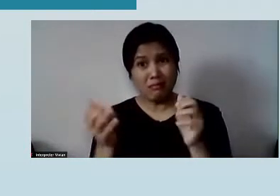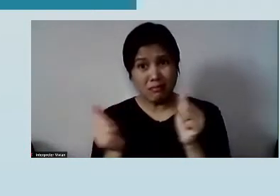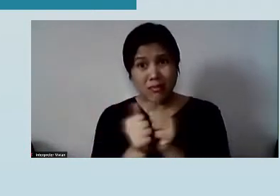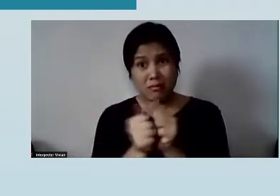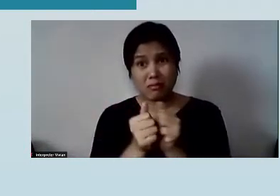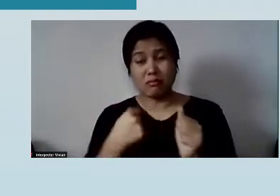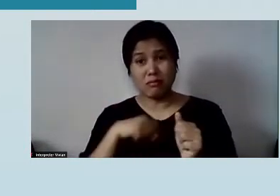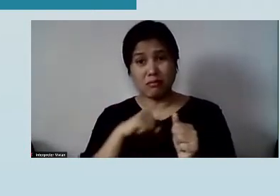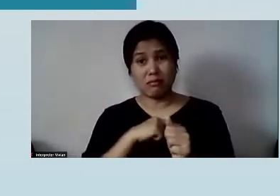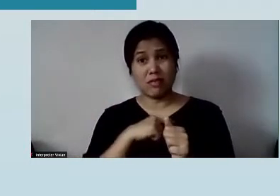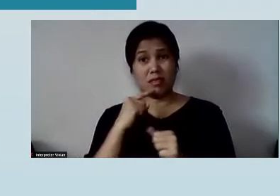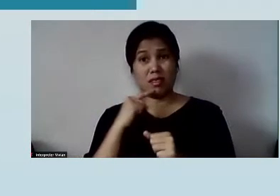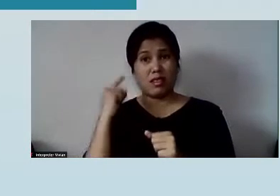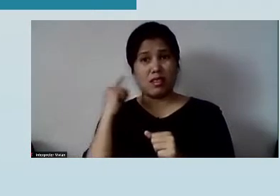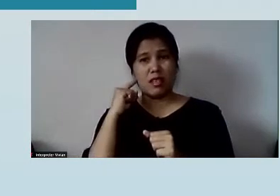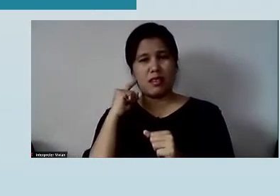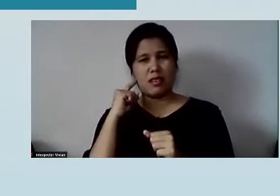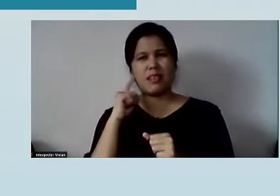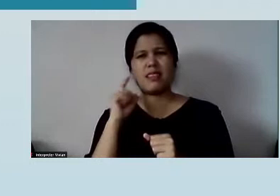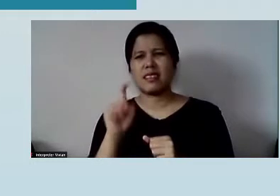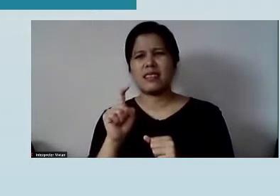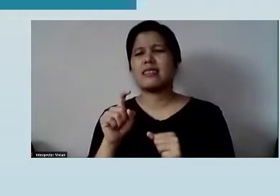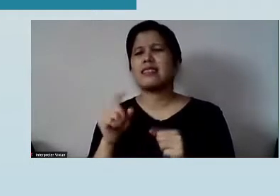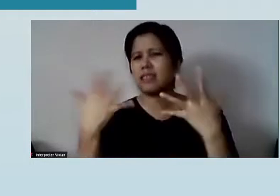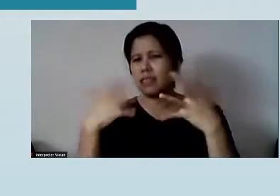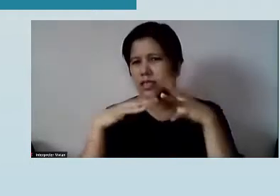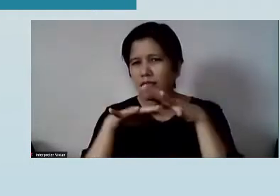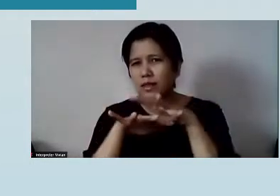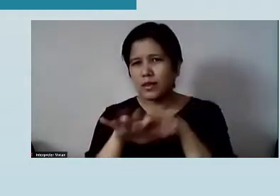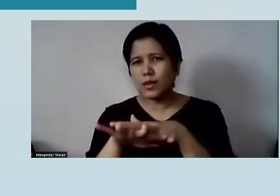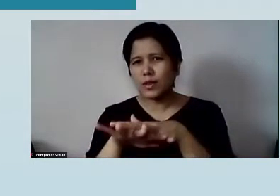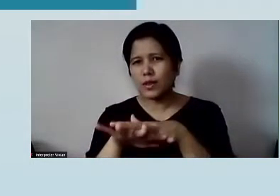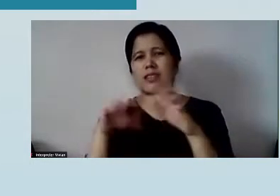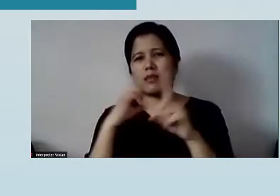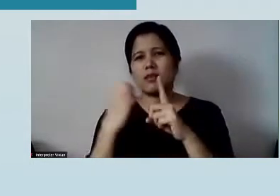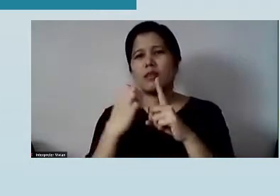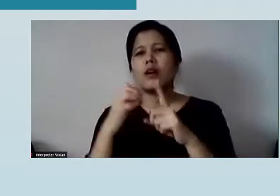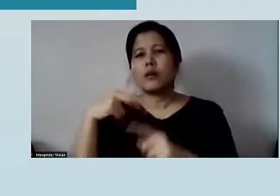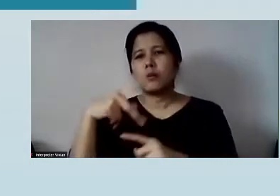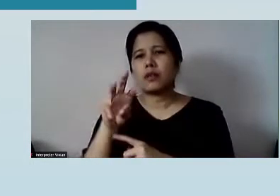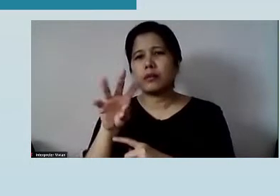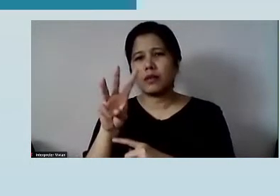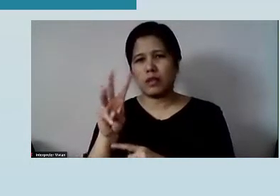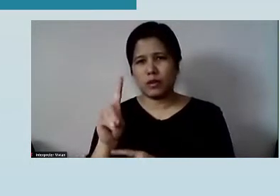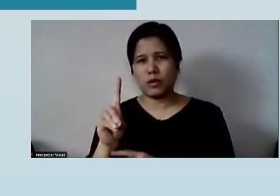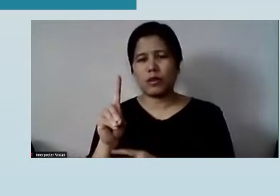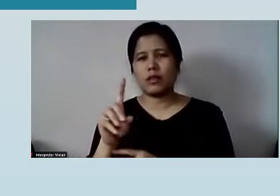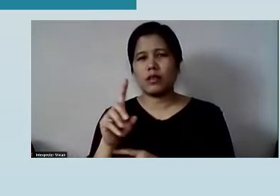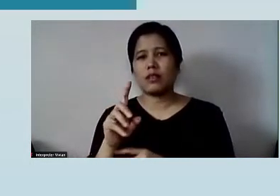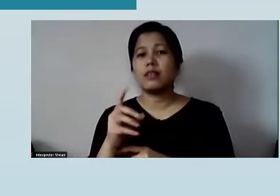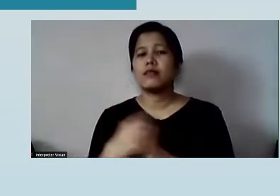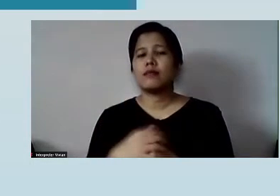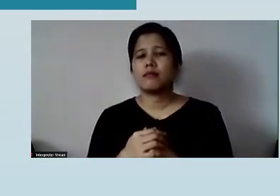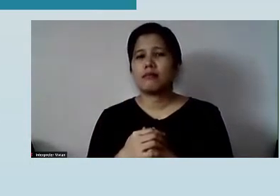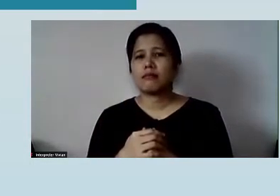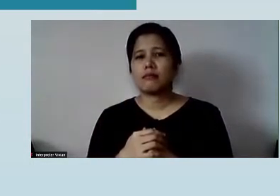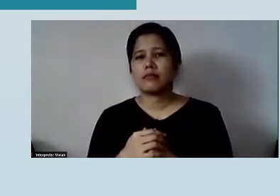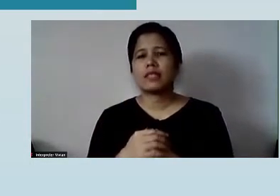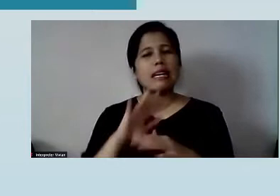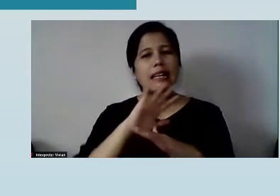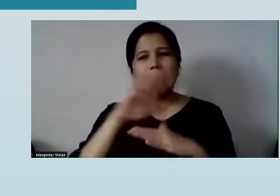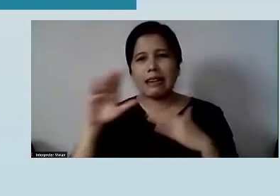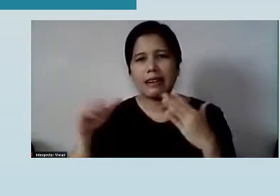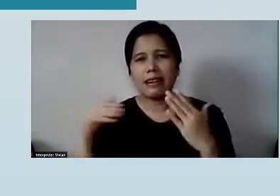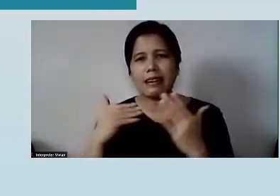dyan? So yun ang essence ng inclusion ng mga persons with disability to the mainstream of society. Lahat